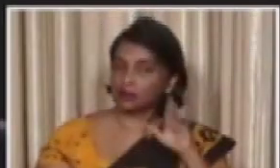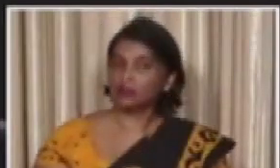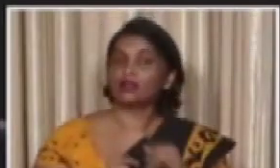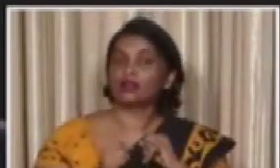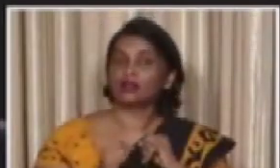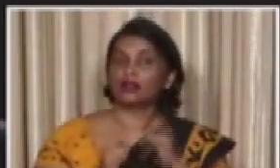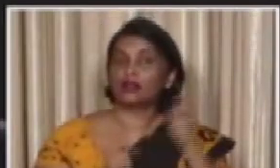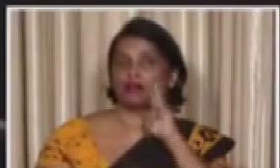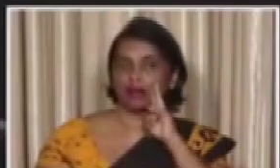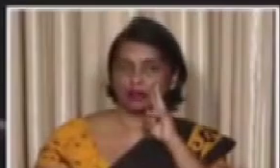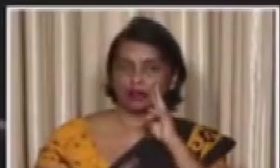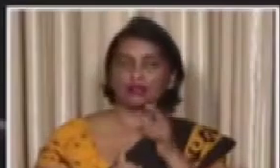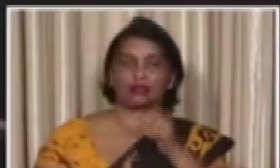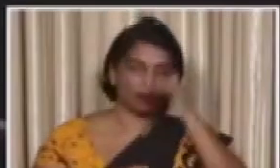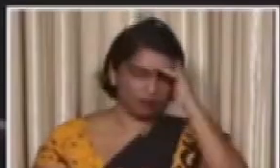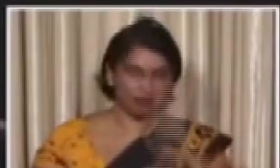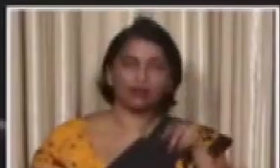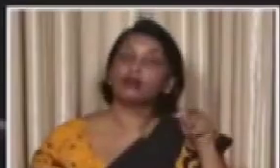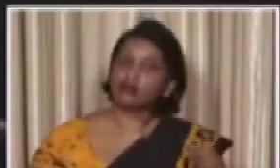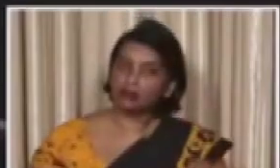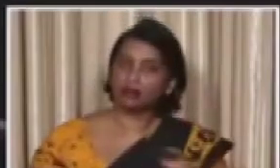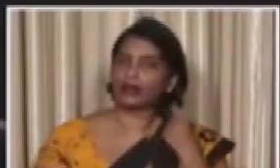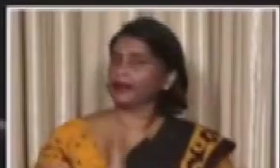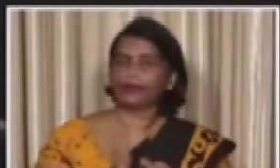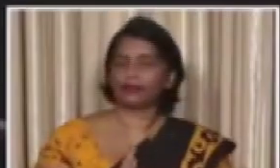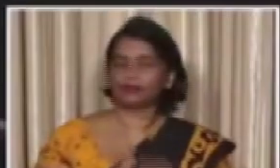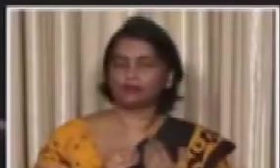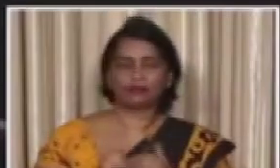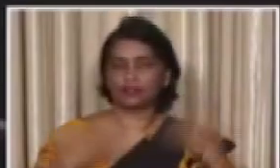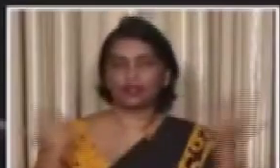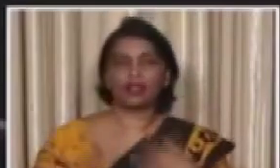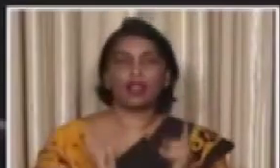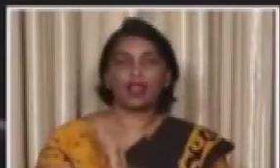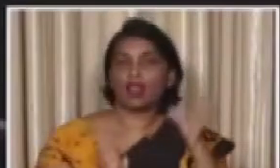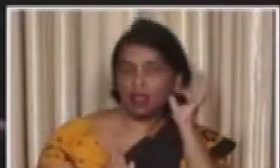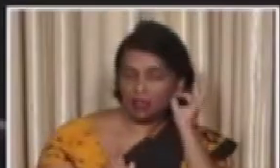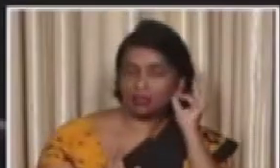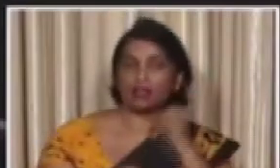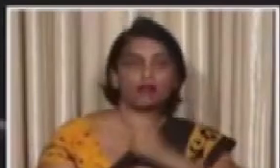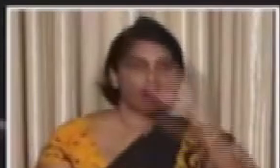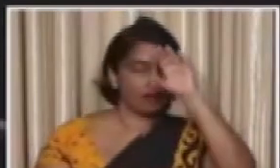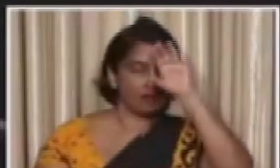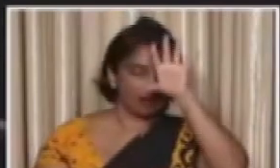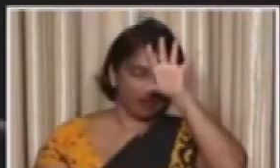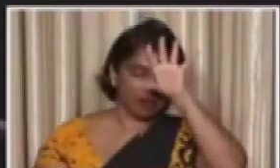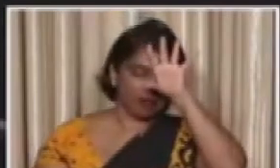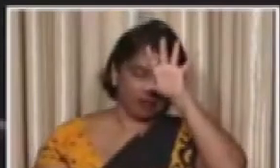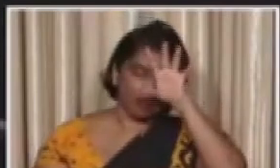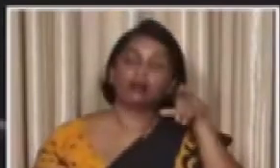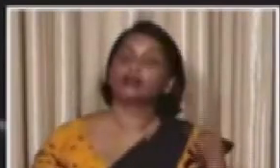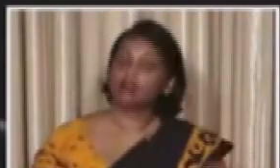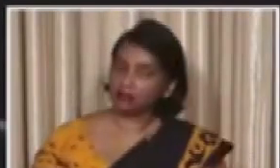රනිල් වික්‍රමසිංහ සභානායකතුමා. ඔහු කොන්දේසි විරහිතව ලලිත් ඇතුම් මුද්‍රි ගාමිණියත්